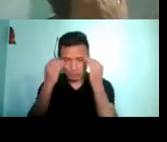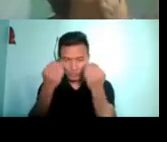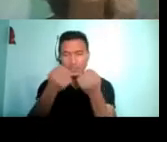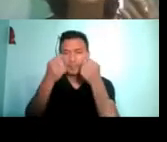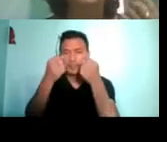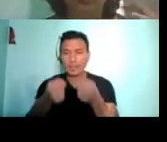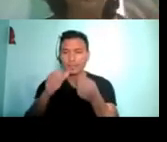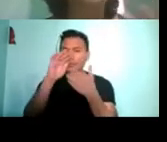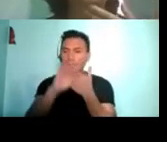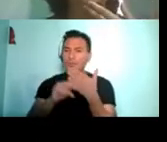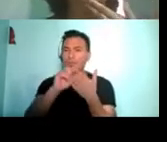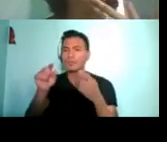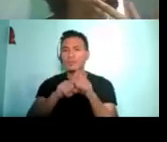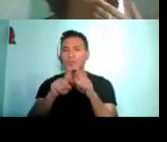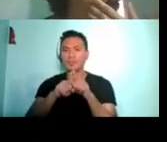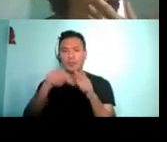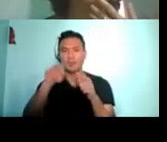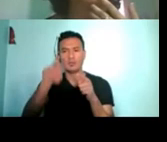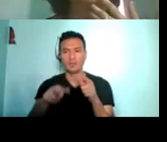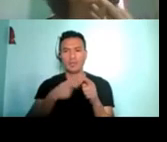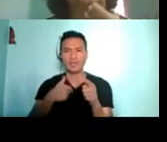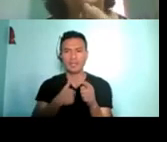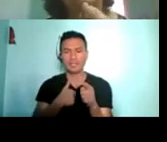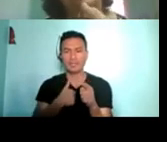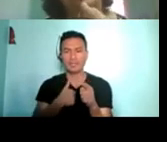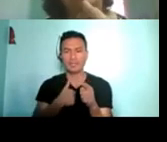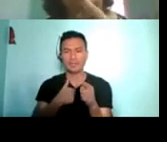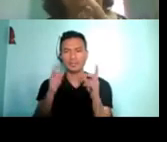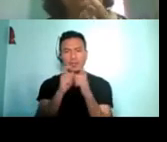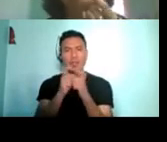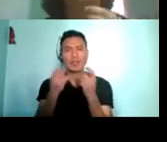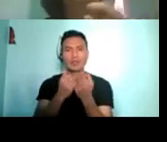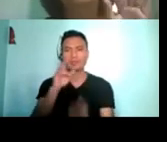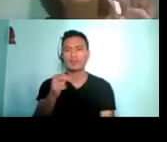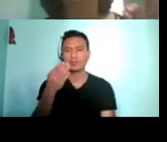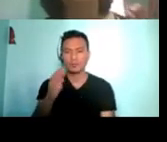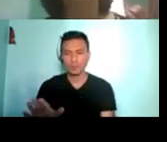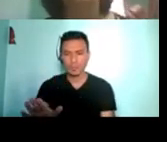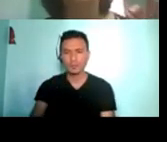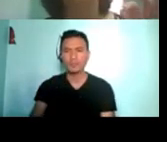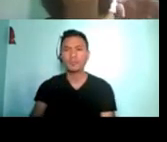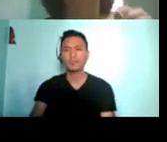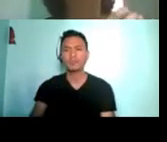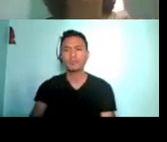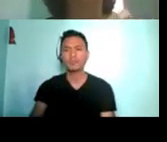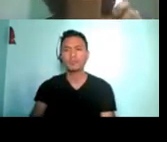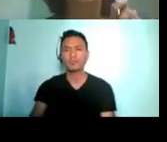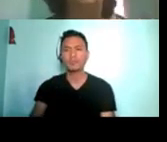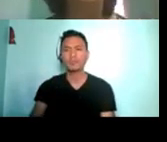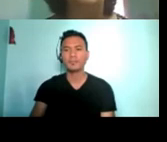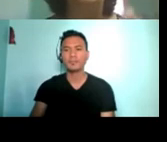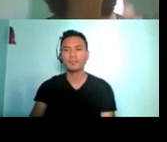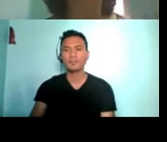हामी छलफल गर्नुपर्ने हुन्छ र सहमतिको अधिकारलाई सम्मान गर्नुहोस् होइन। ऊ जे कुरामा सहमत हुन्छ त्यसलाई मात्र